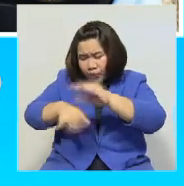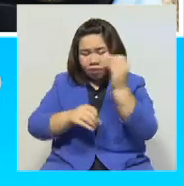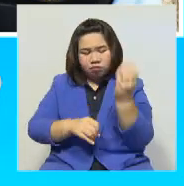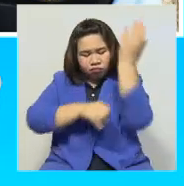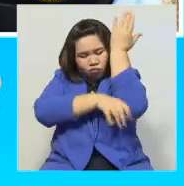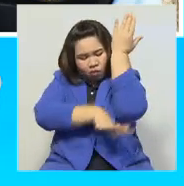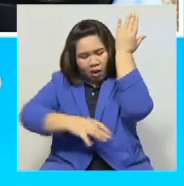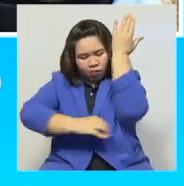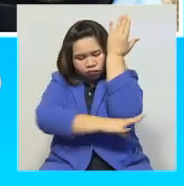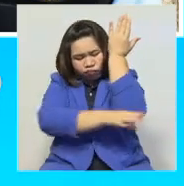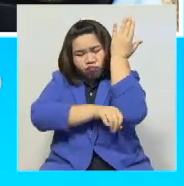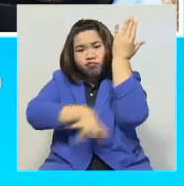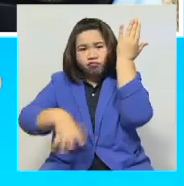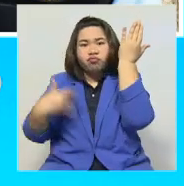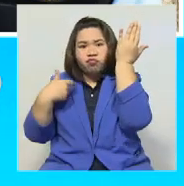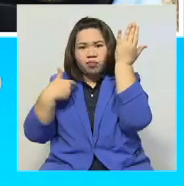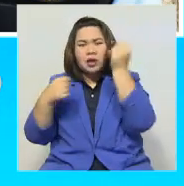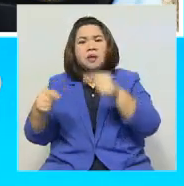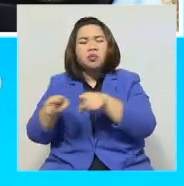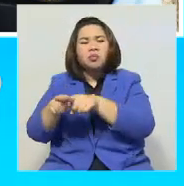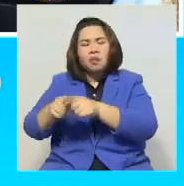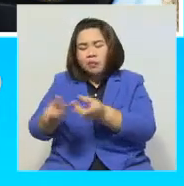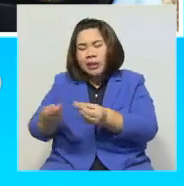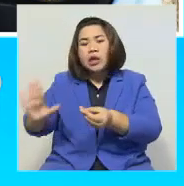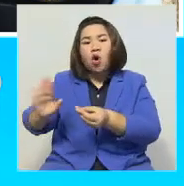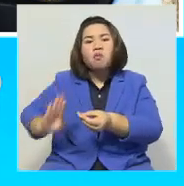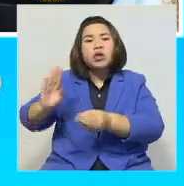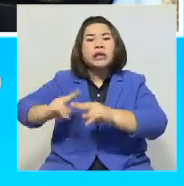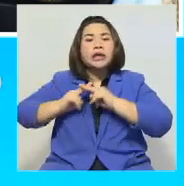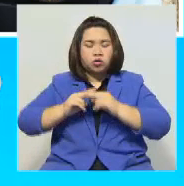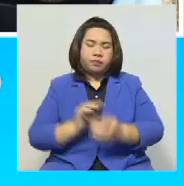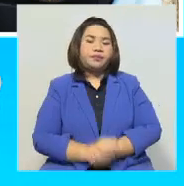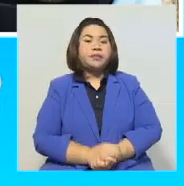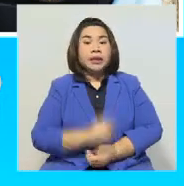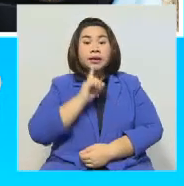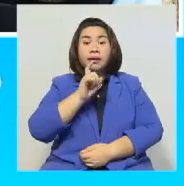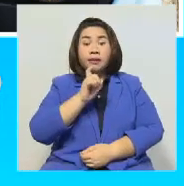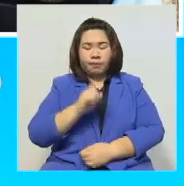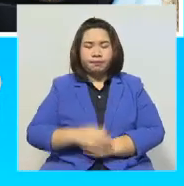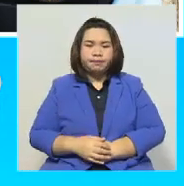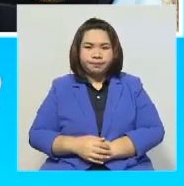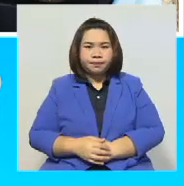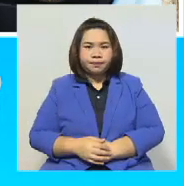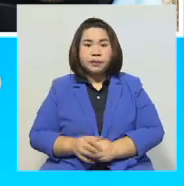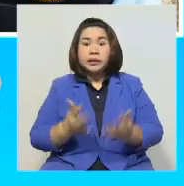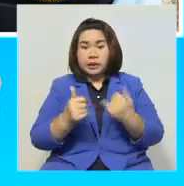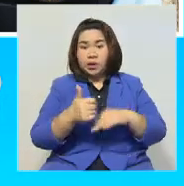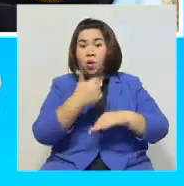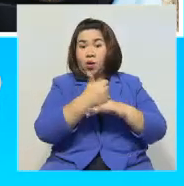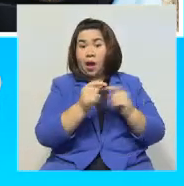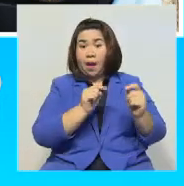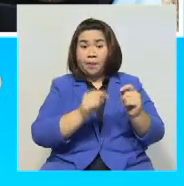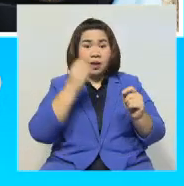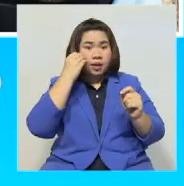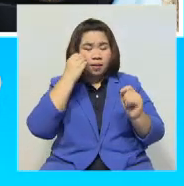ม้ในพื้นที่นะครับเป็นที่ของเอกชนนะครับ ค่ะในอำเภอขาเพราะฉะนั้นโดยสรุปแล้วตอนนี้เนี่ยอย่างในอำเภอบ้านแหลมมีจุด